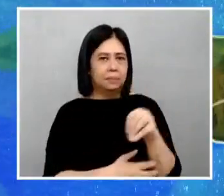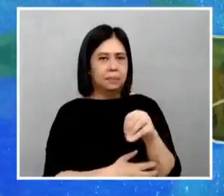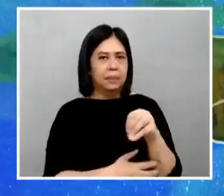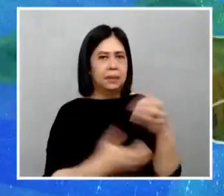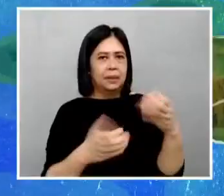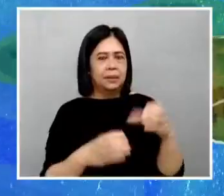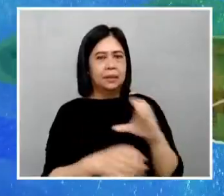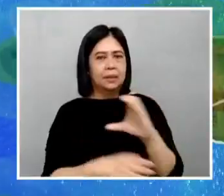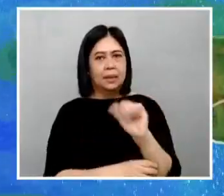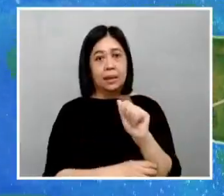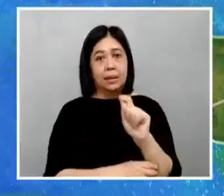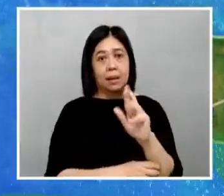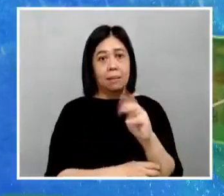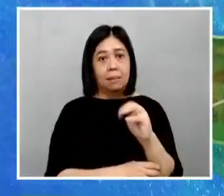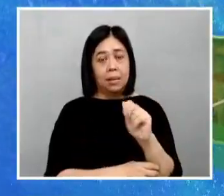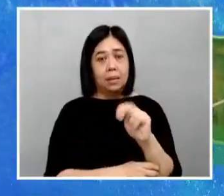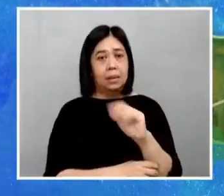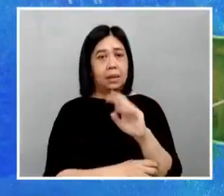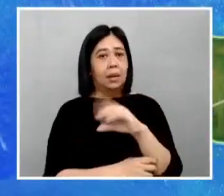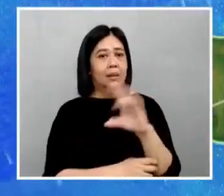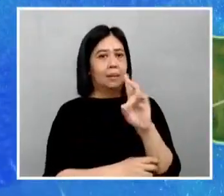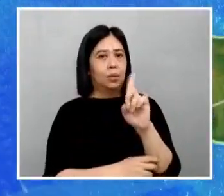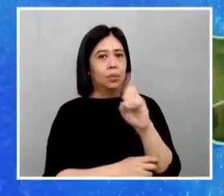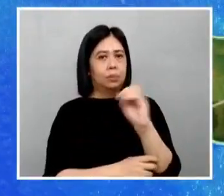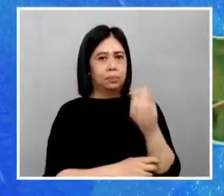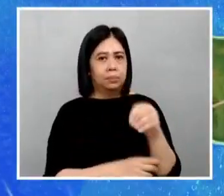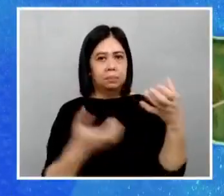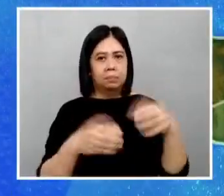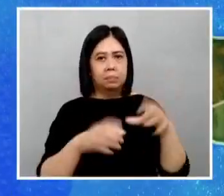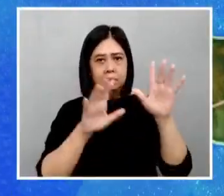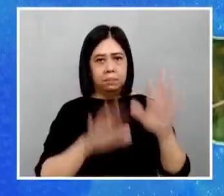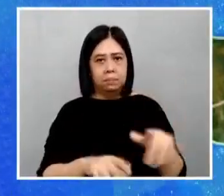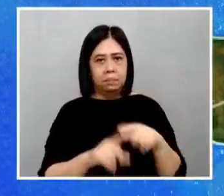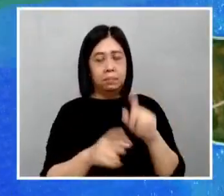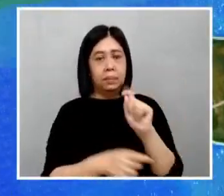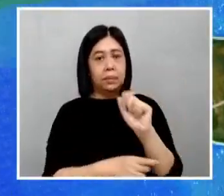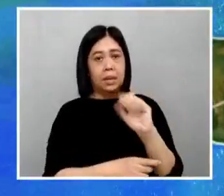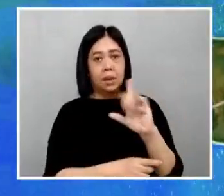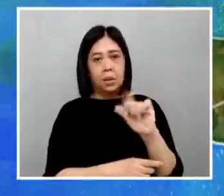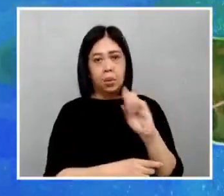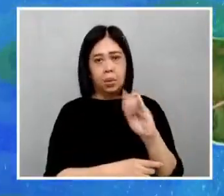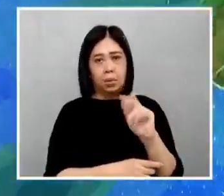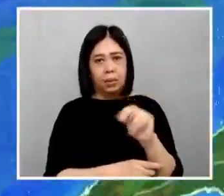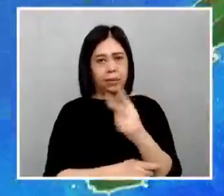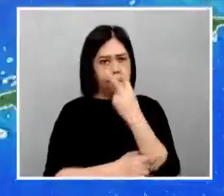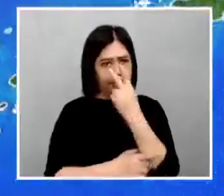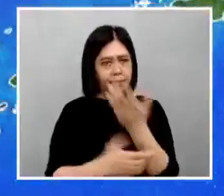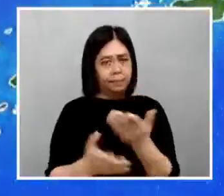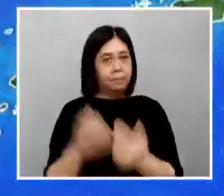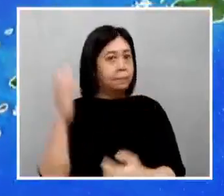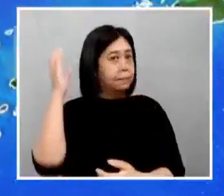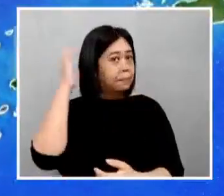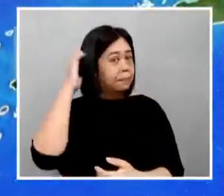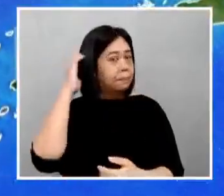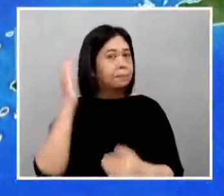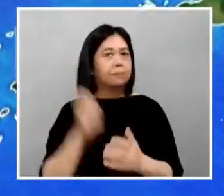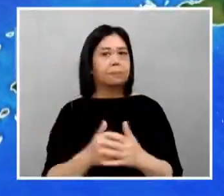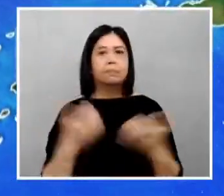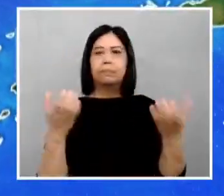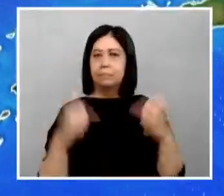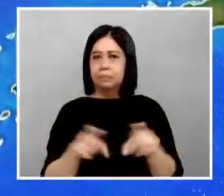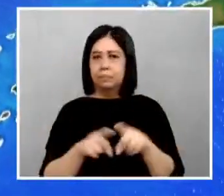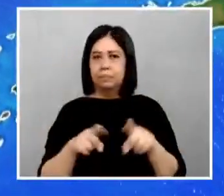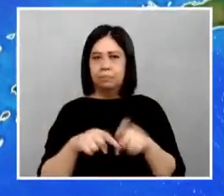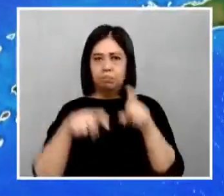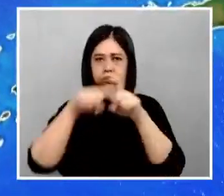at meron tayong 71% chance of rain dito po sa Tacloban. Silipin po natin sa Mindanao, may chance rin ng thunderstorm sa